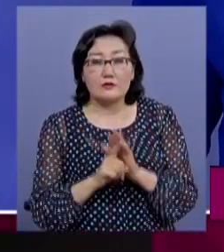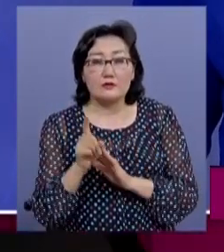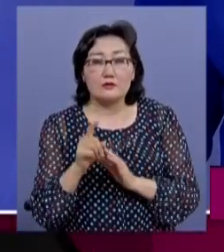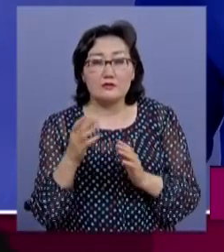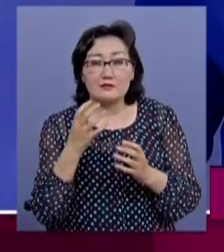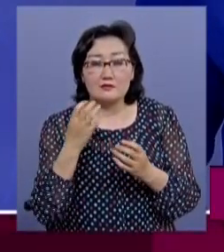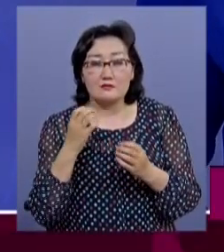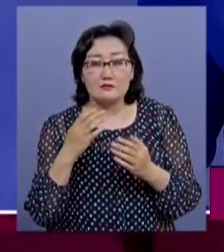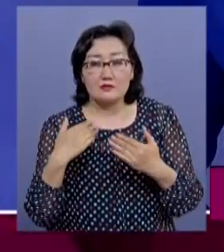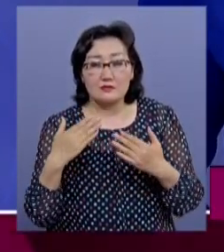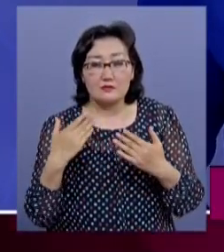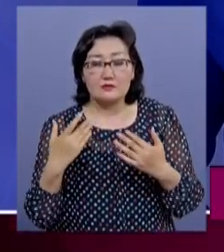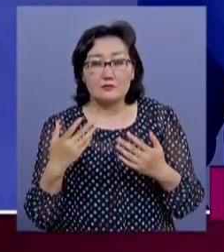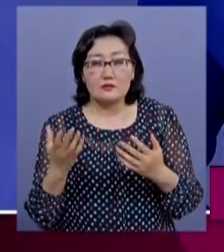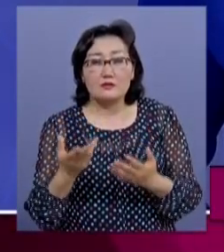Қалай?